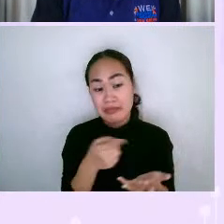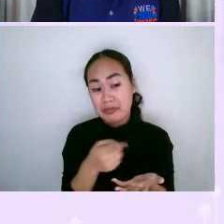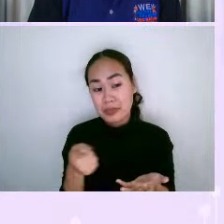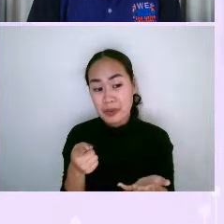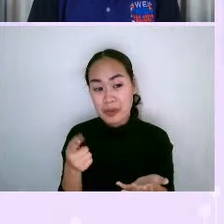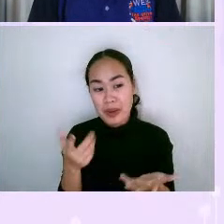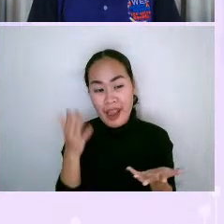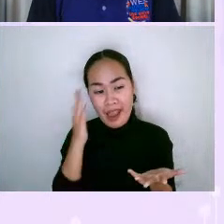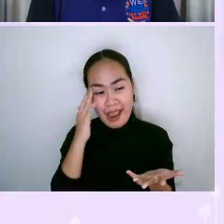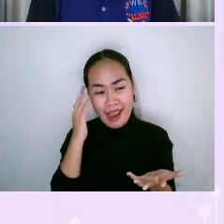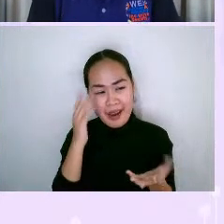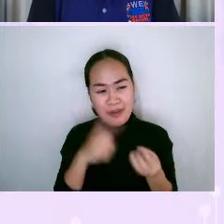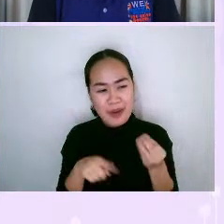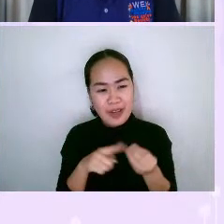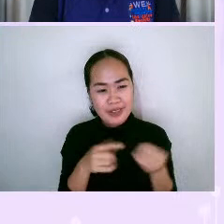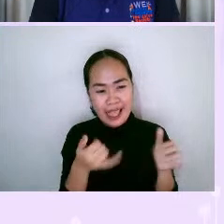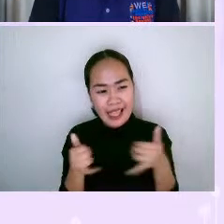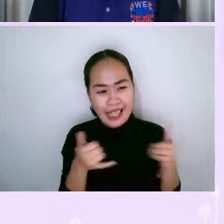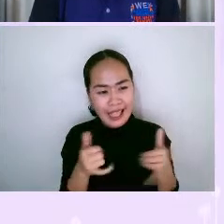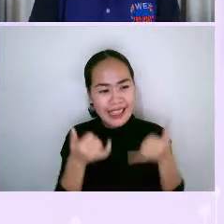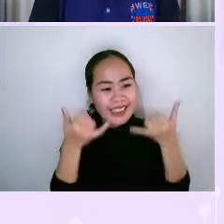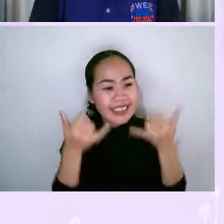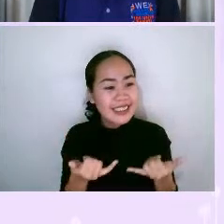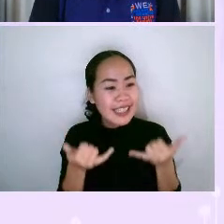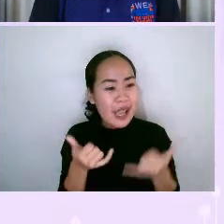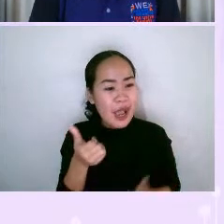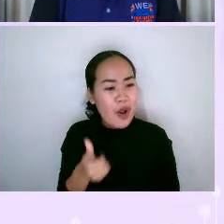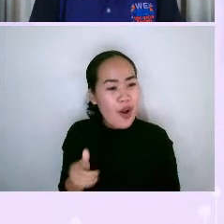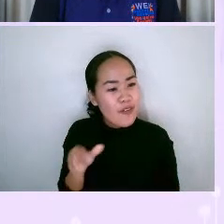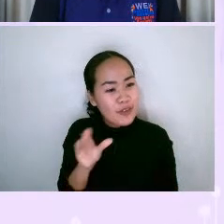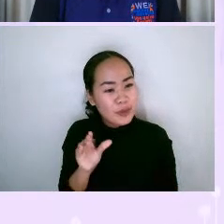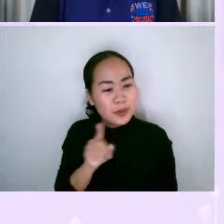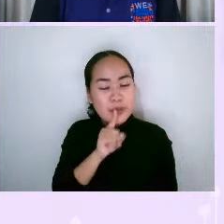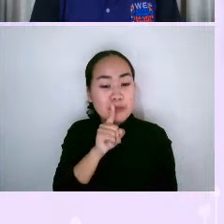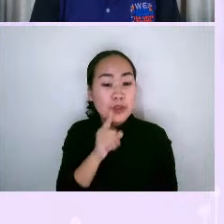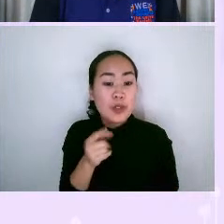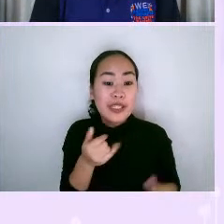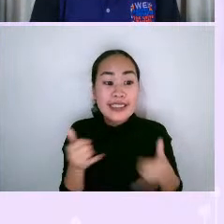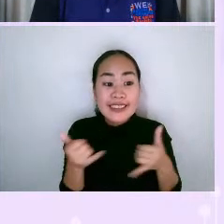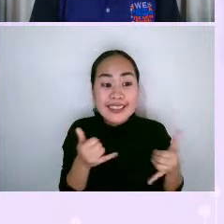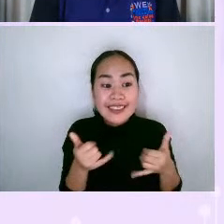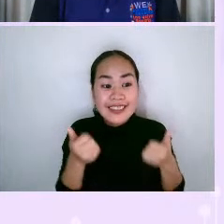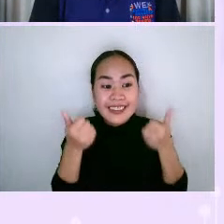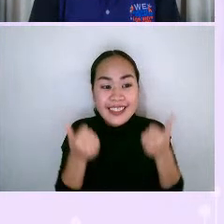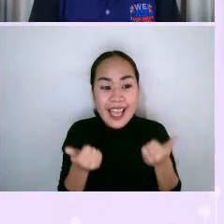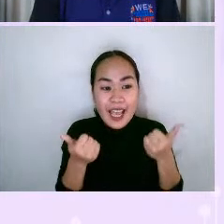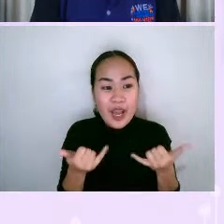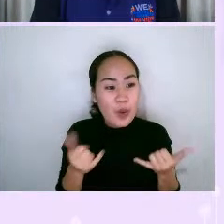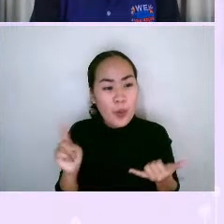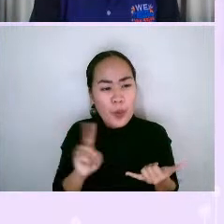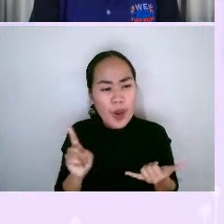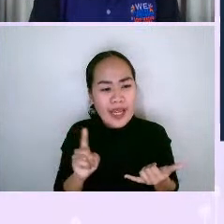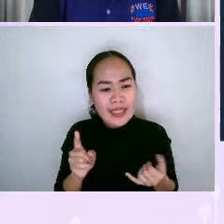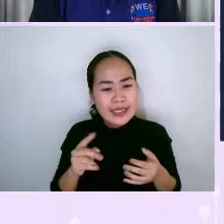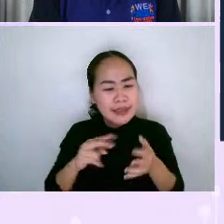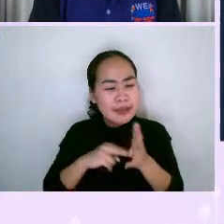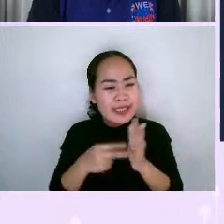naghihintay ng ating palaro ngayong hapon na to. So ayun po, ang ating game for today ay Crack the Code